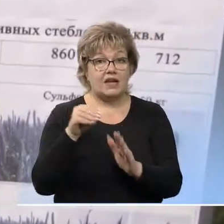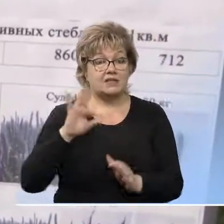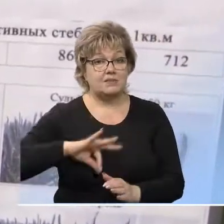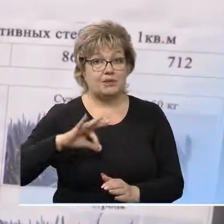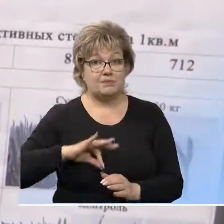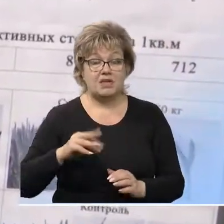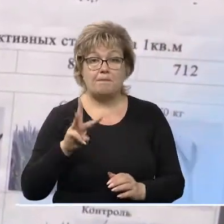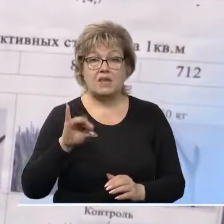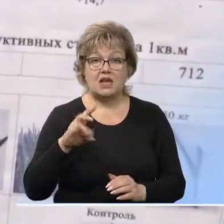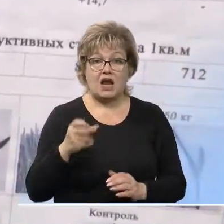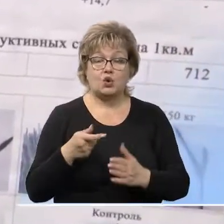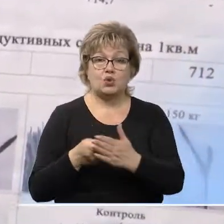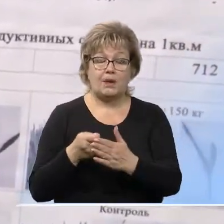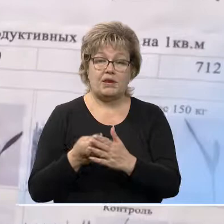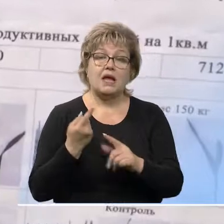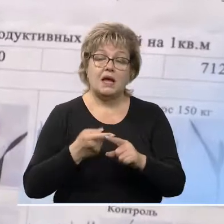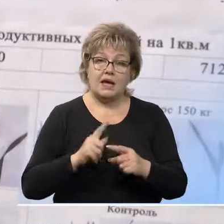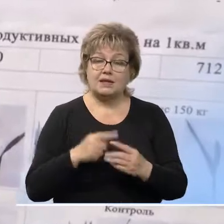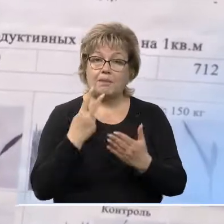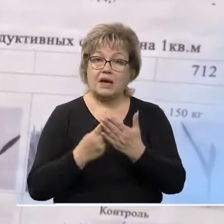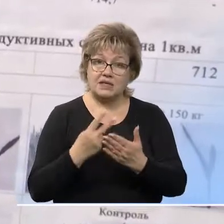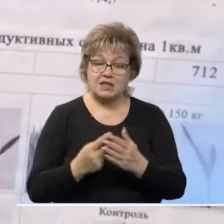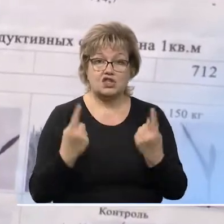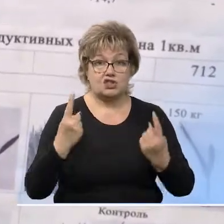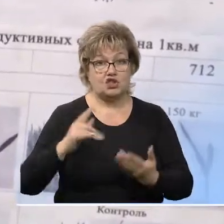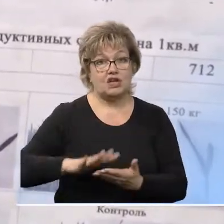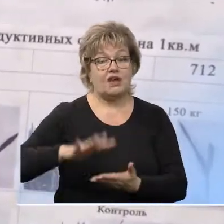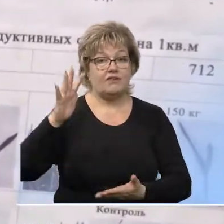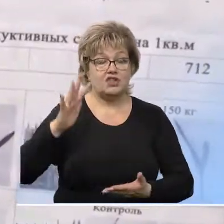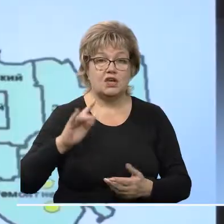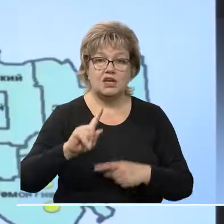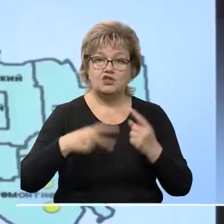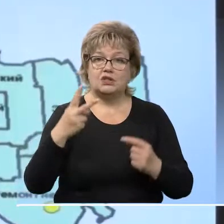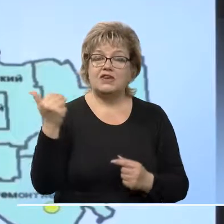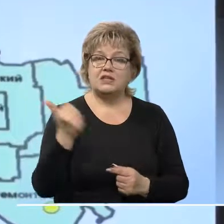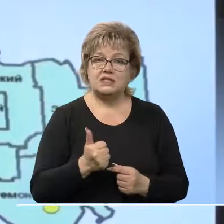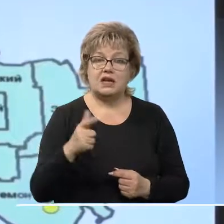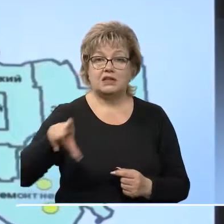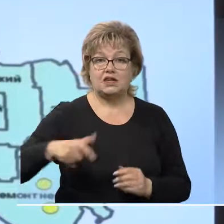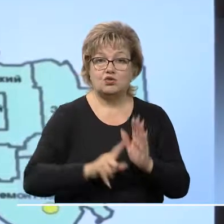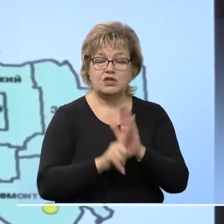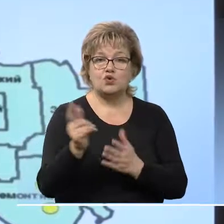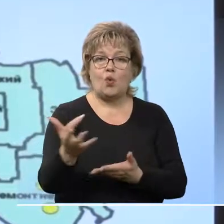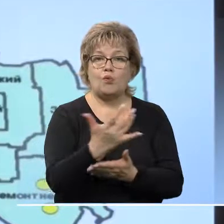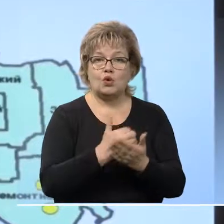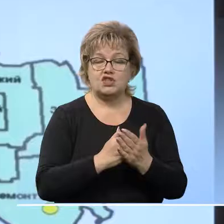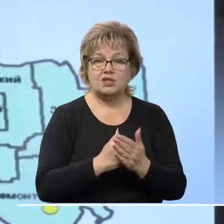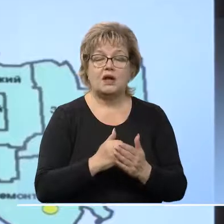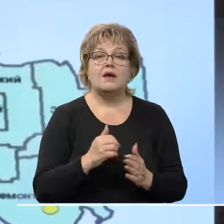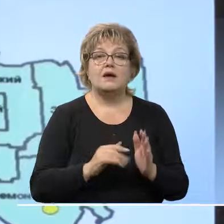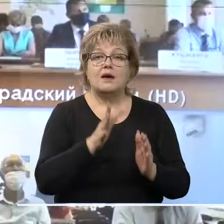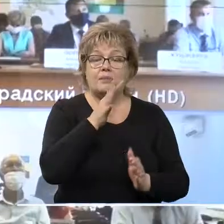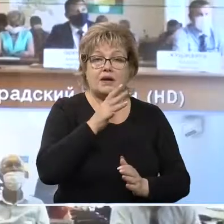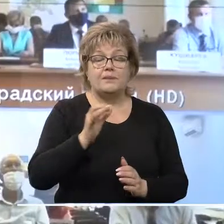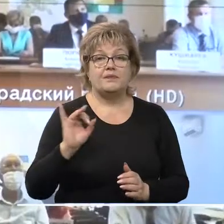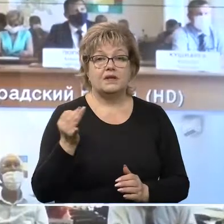вариантах же с применением минеральных удобрений этот показатель значительно выше. Через 2 недели на Дону стартует уборочная